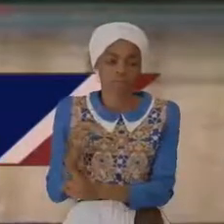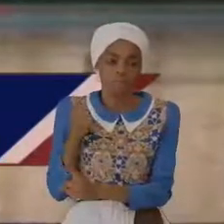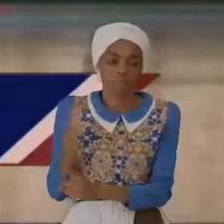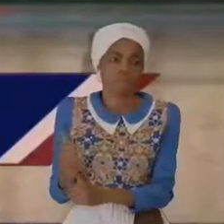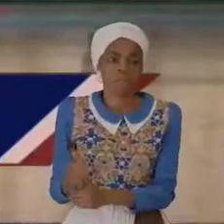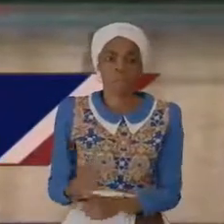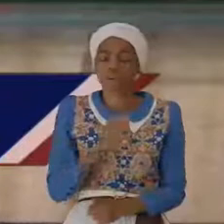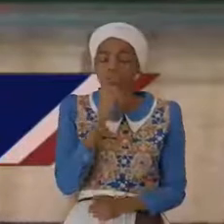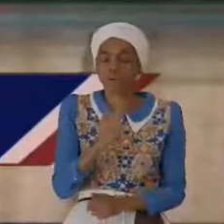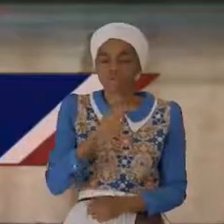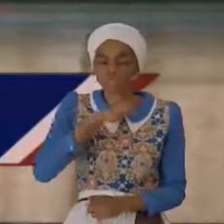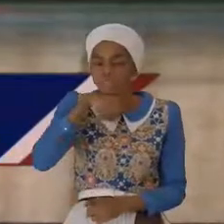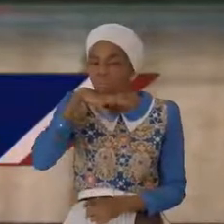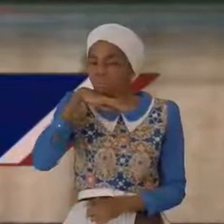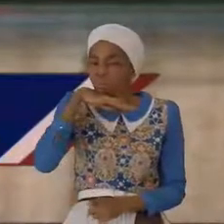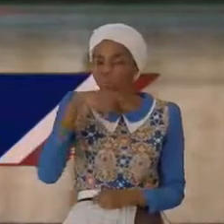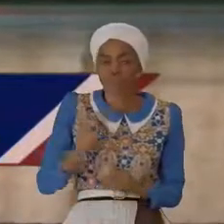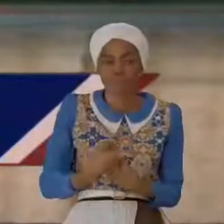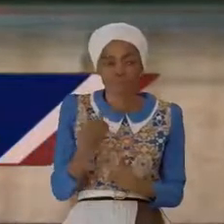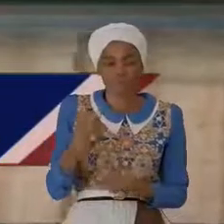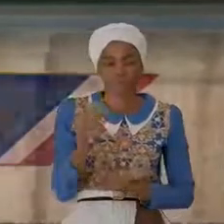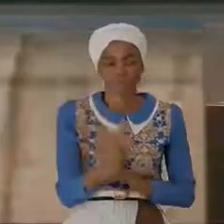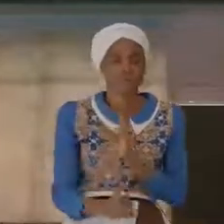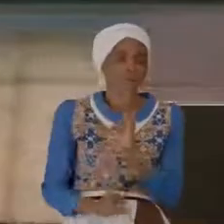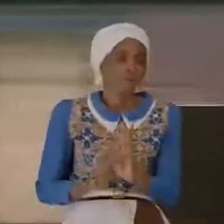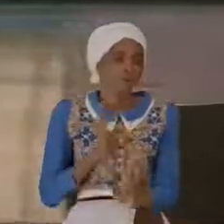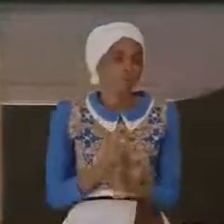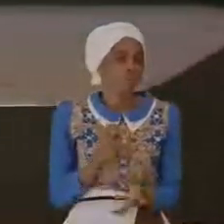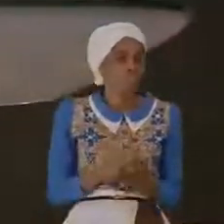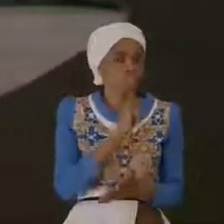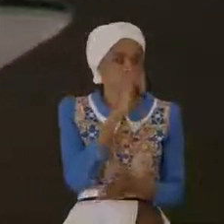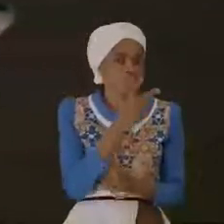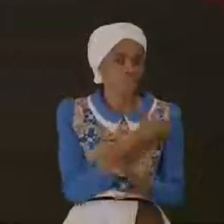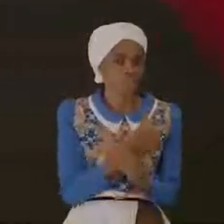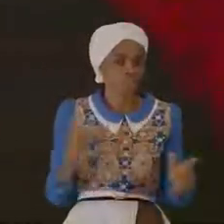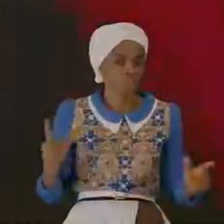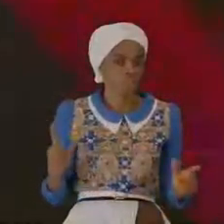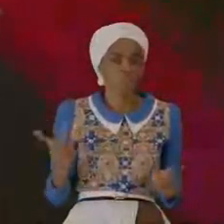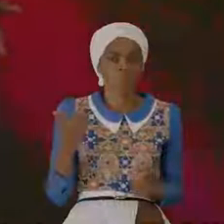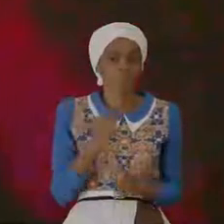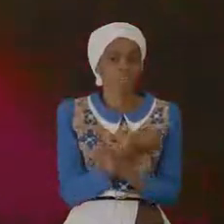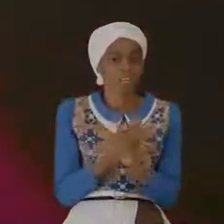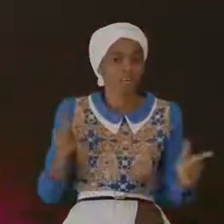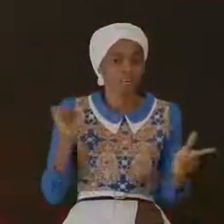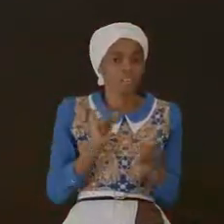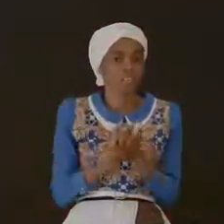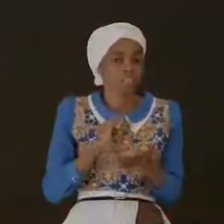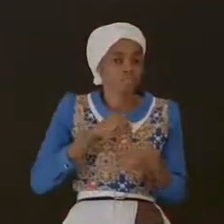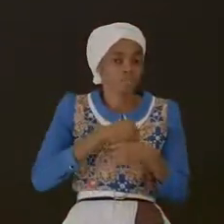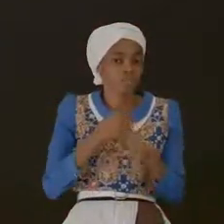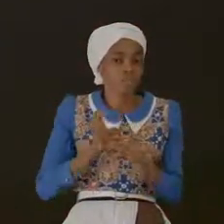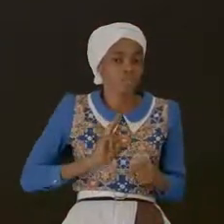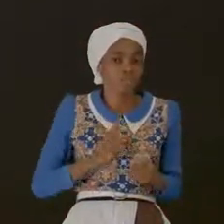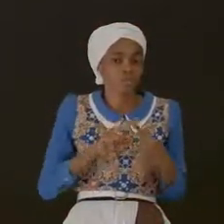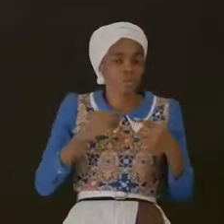des souillures du monde. C'est la liberté. La liberté qui nous fait avoir